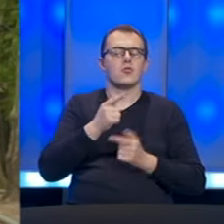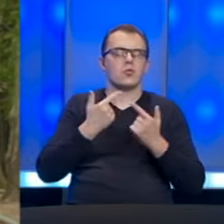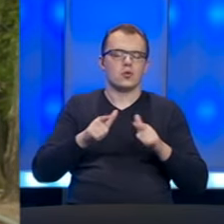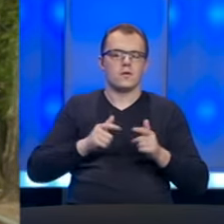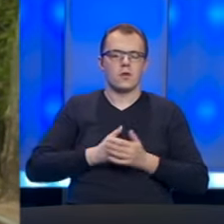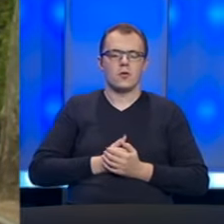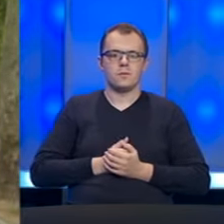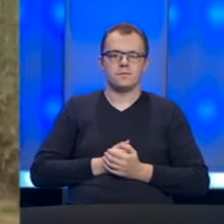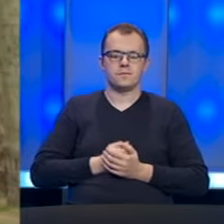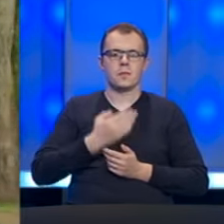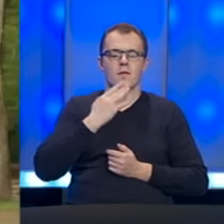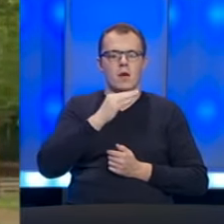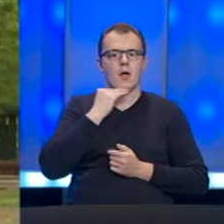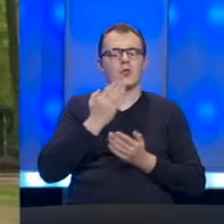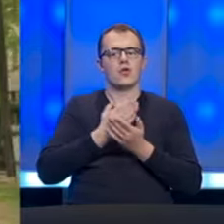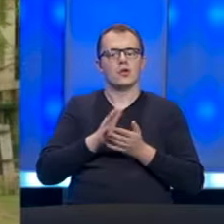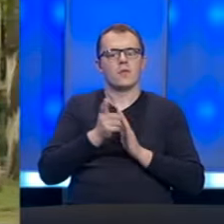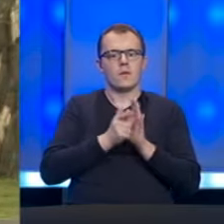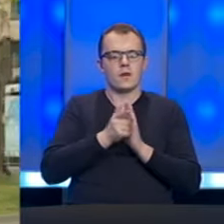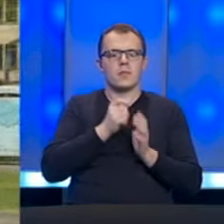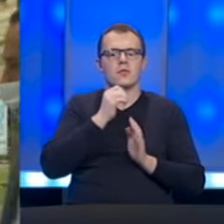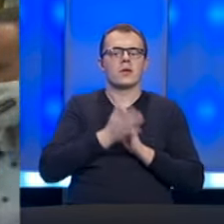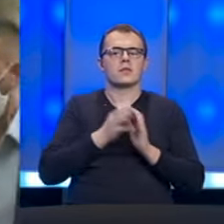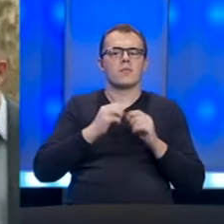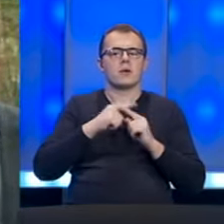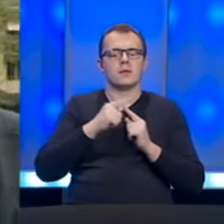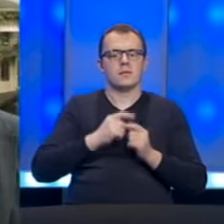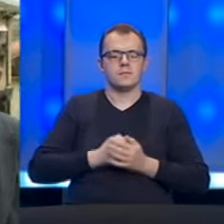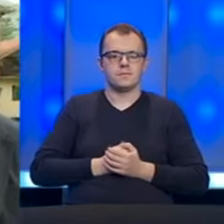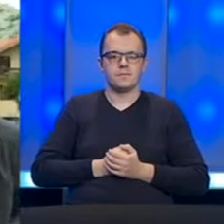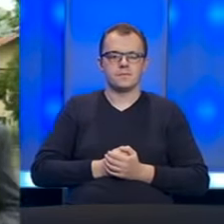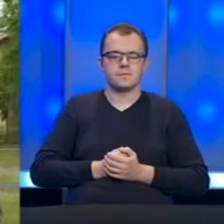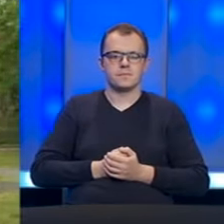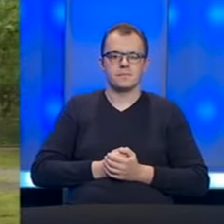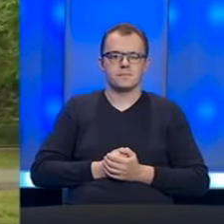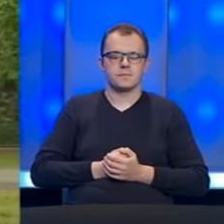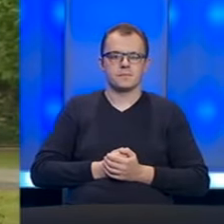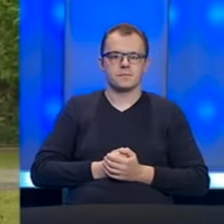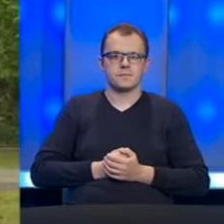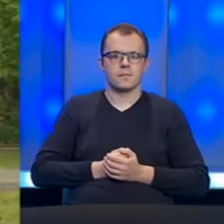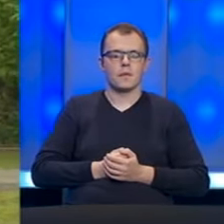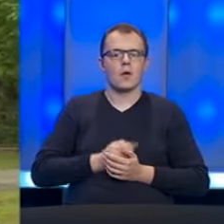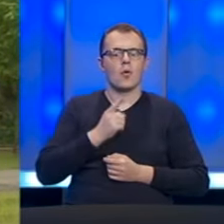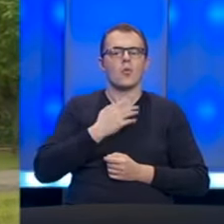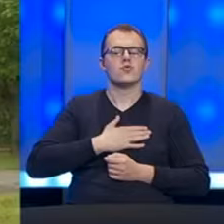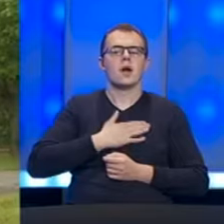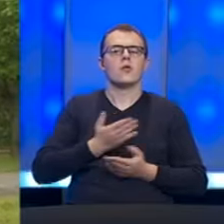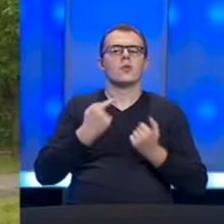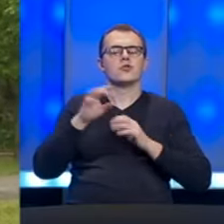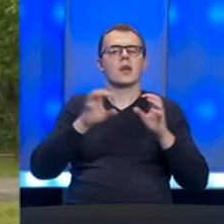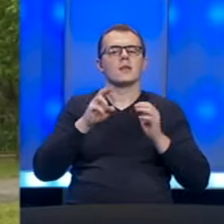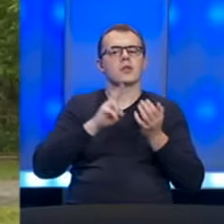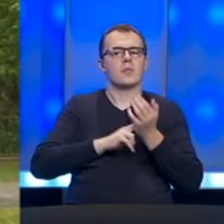dozvoljeno. Hvala vam mnogo na izdvojenom vremenu razgovoru za BHT. Hvala vam. Uz nadu da će se radnička